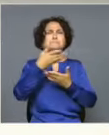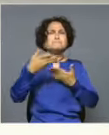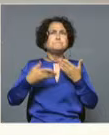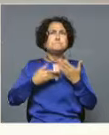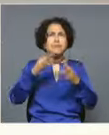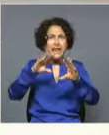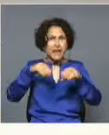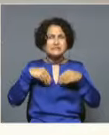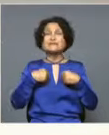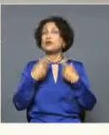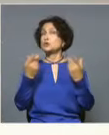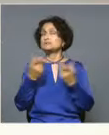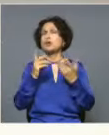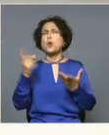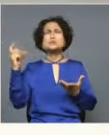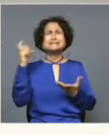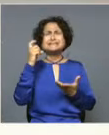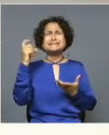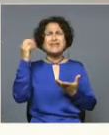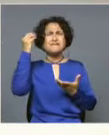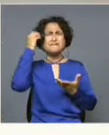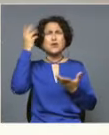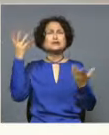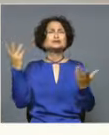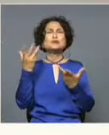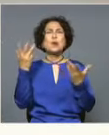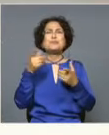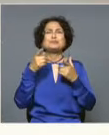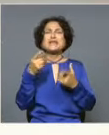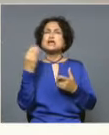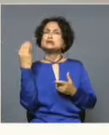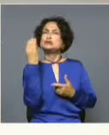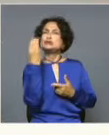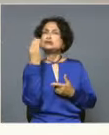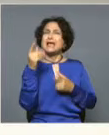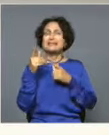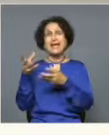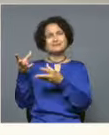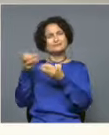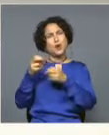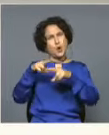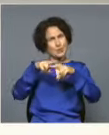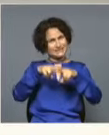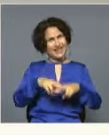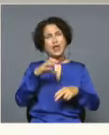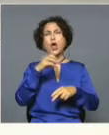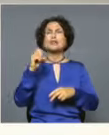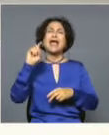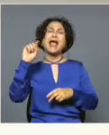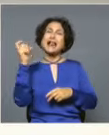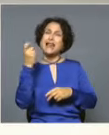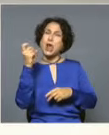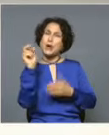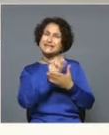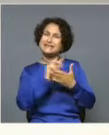така символично. Единствената буква, която е директно заета, това е буквата Ш. Тя е такава останала от глаголическата